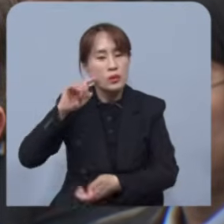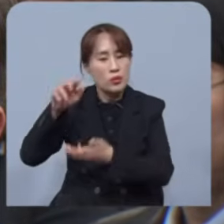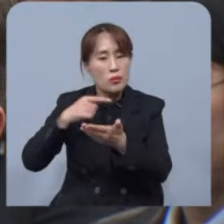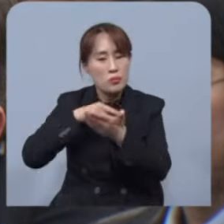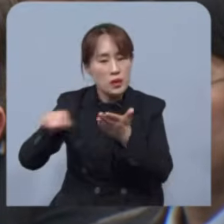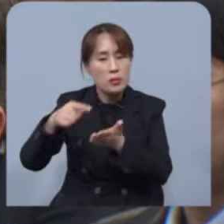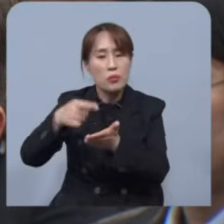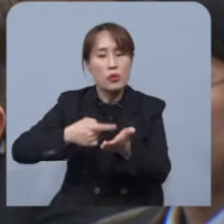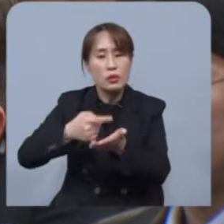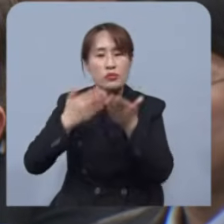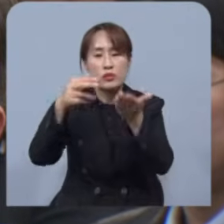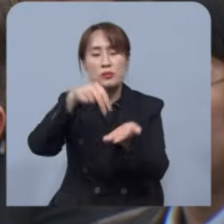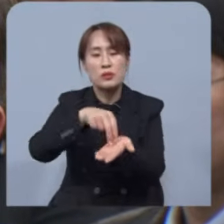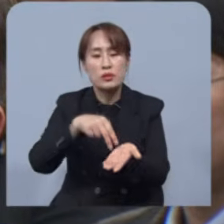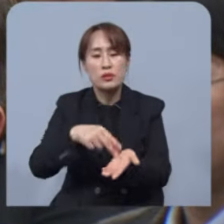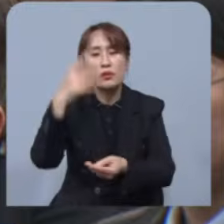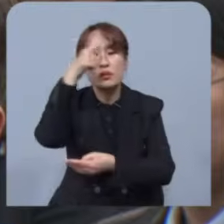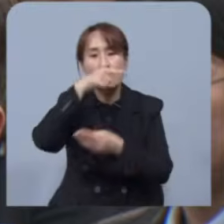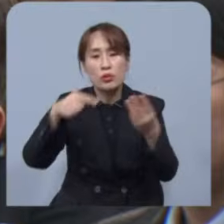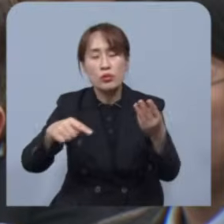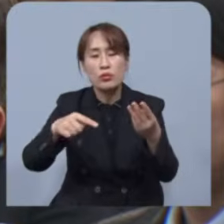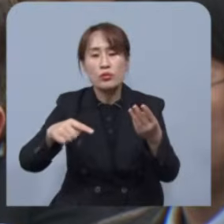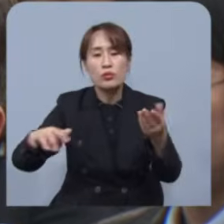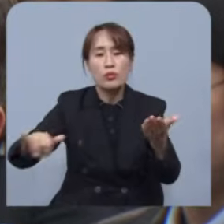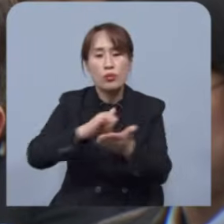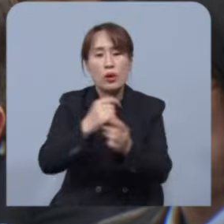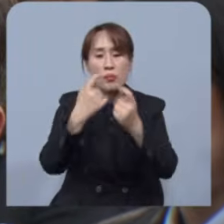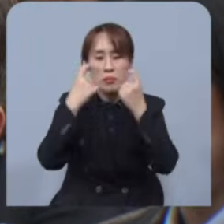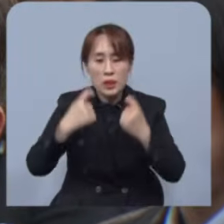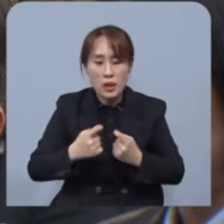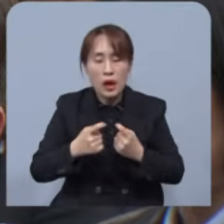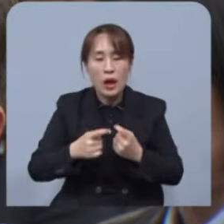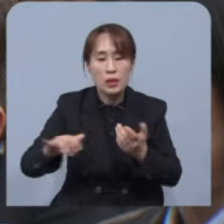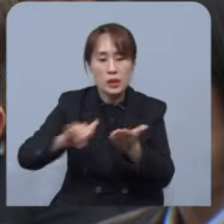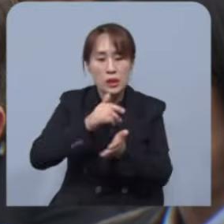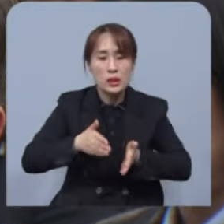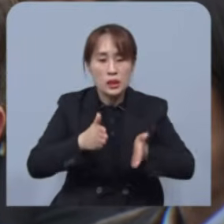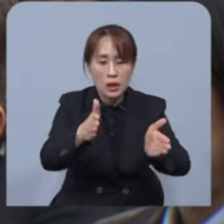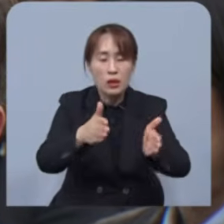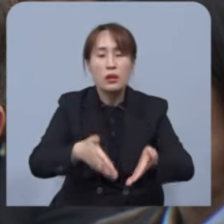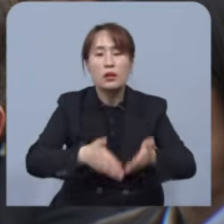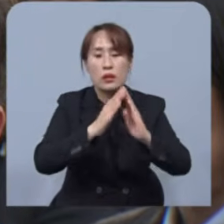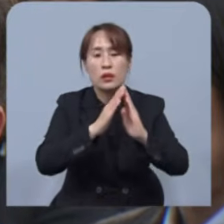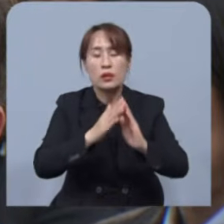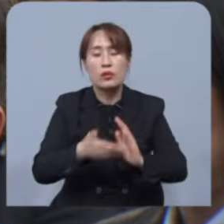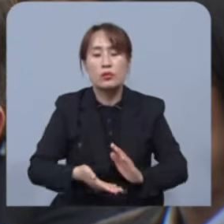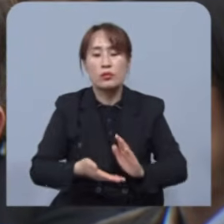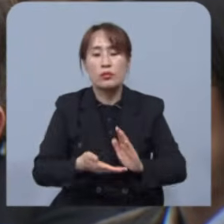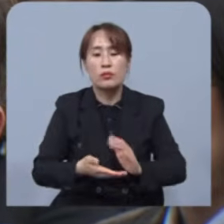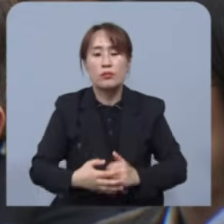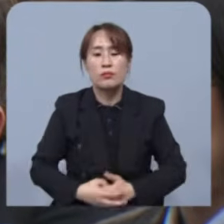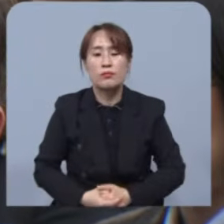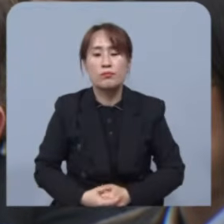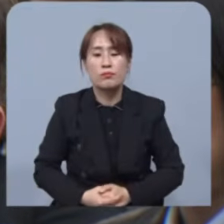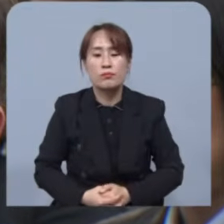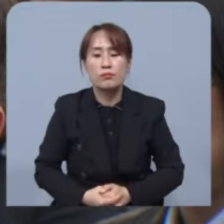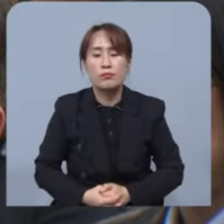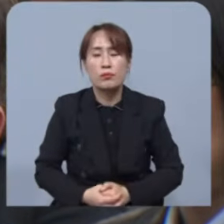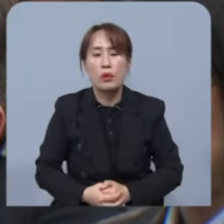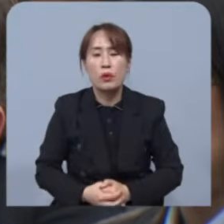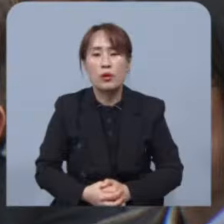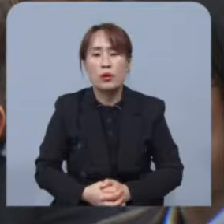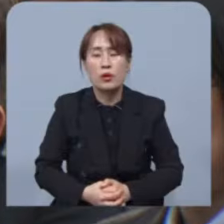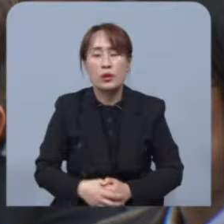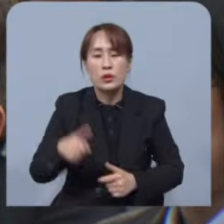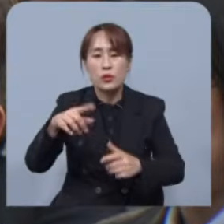보상하는 차원에서 사실은 청주공항 민간전용 활주로를 추진을 하고 북쪽에 있는 지역들을